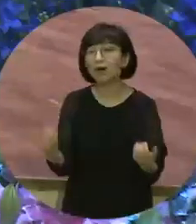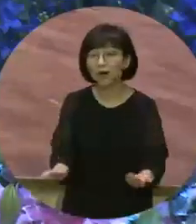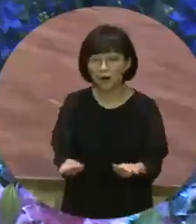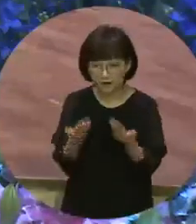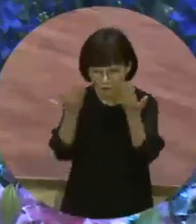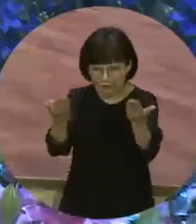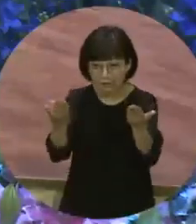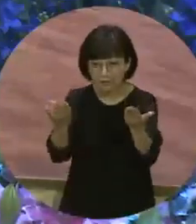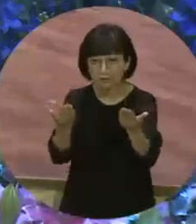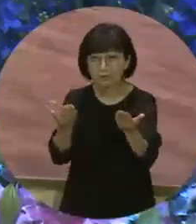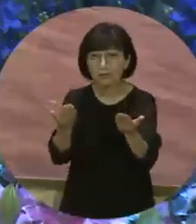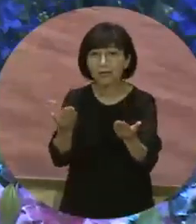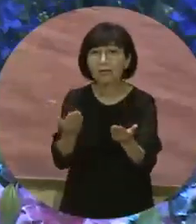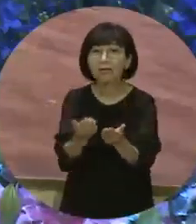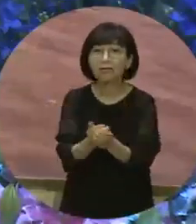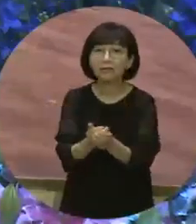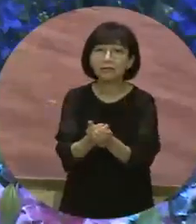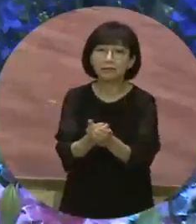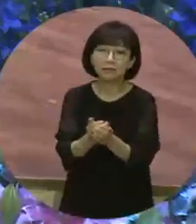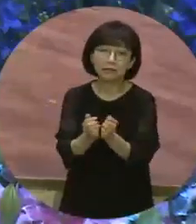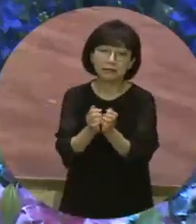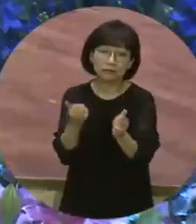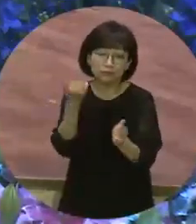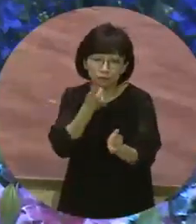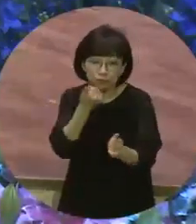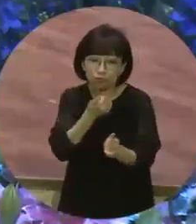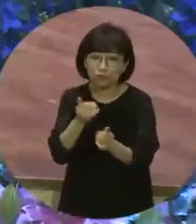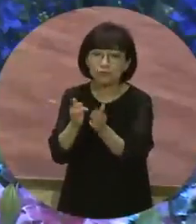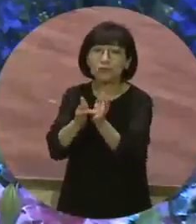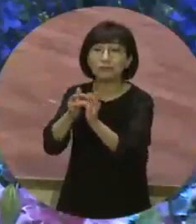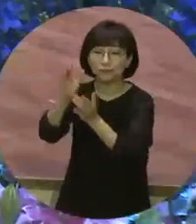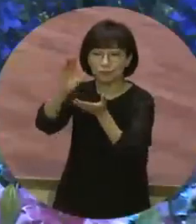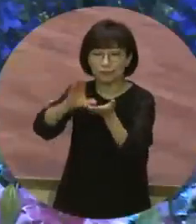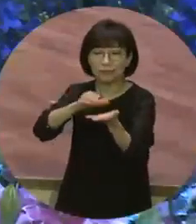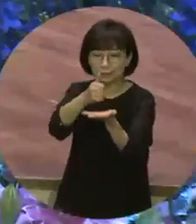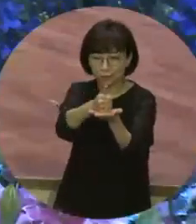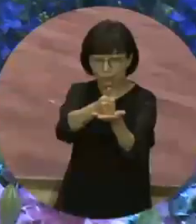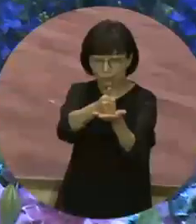예수 그리스도를 어떻게 해요? 하나님 지극히 높여.